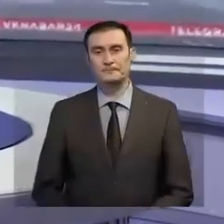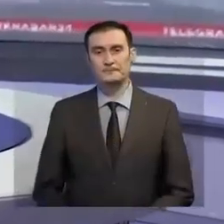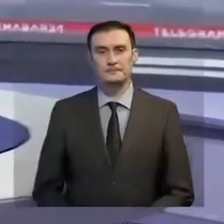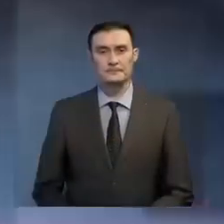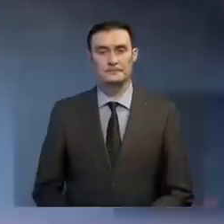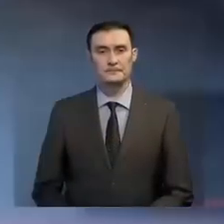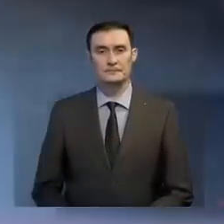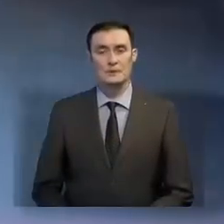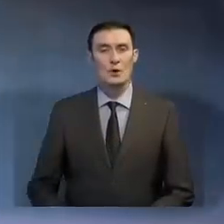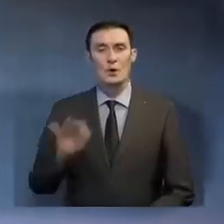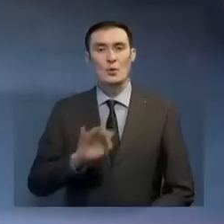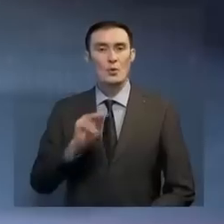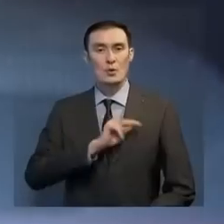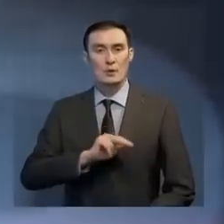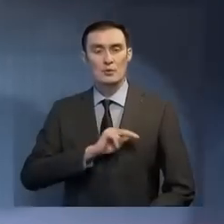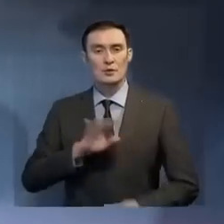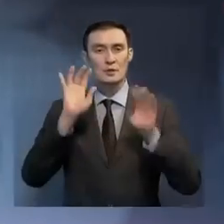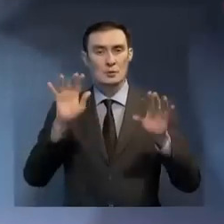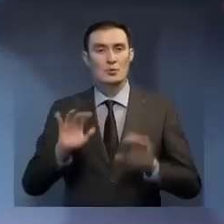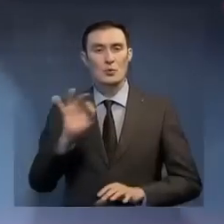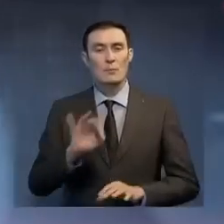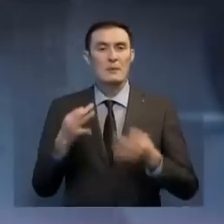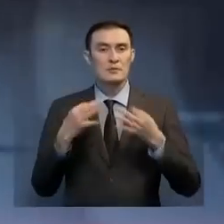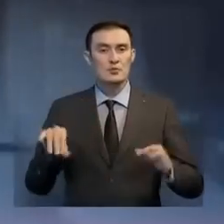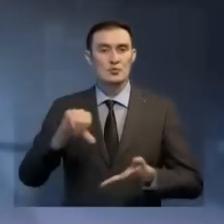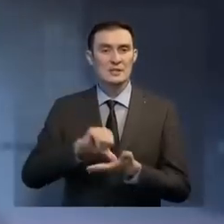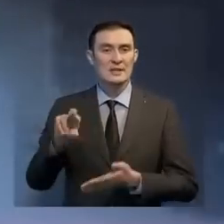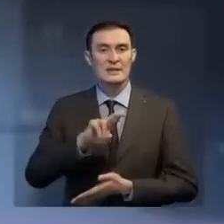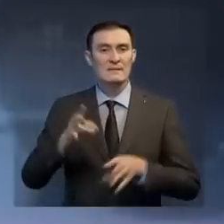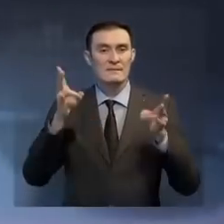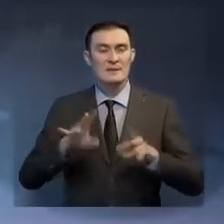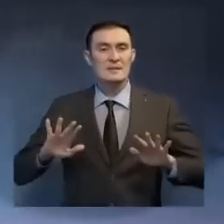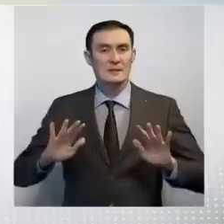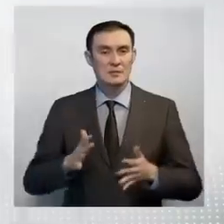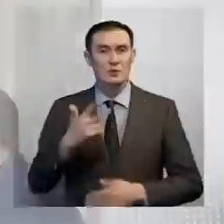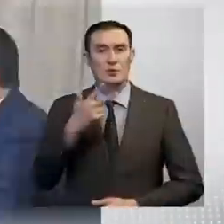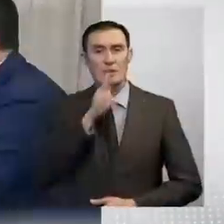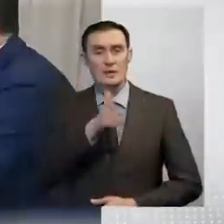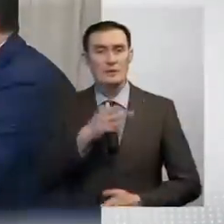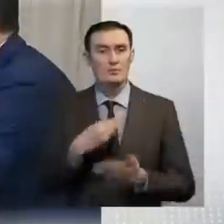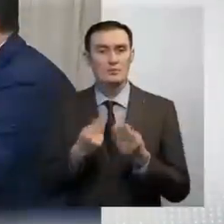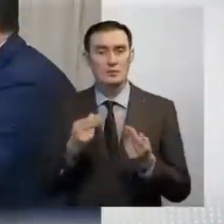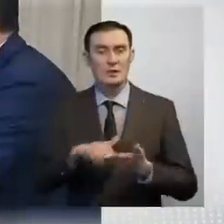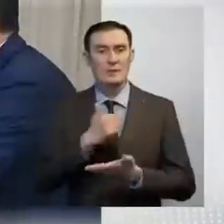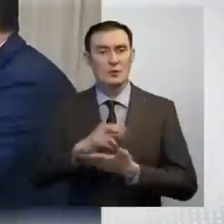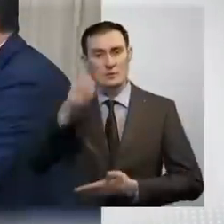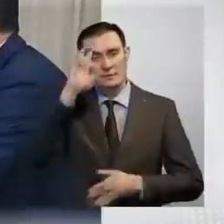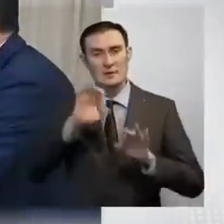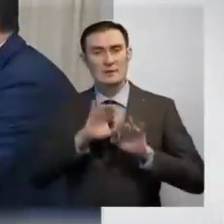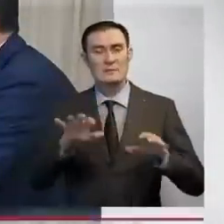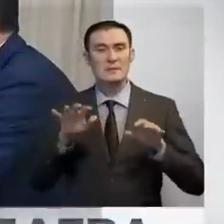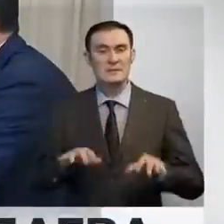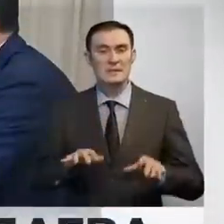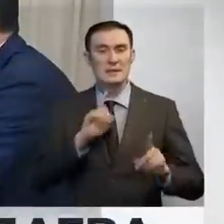Исраилов. О работе над законопроектами об амнистии участников январских событий и трехлетнем бюджете главе государства рассказал председатель